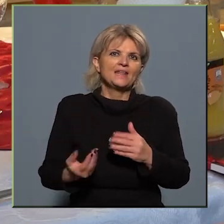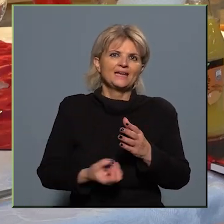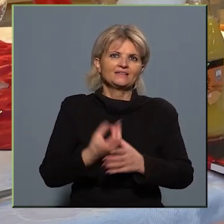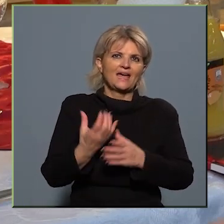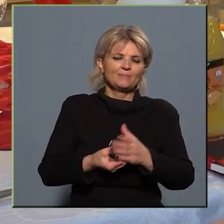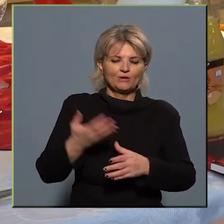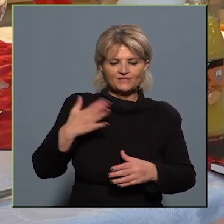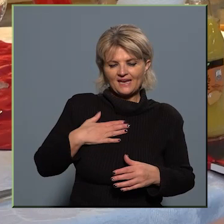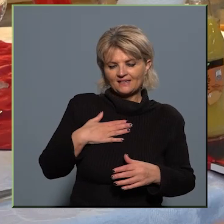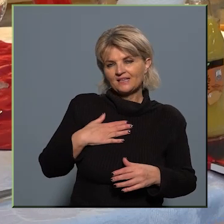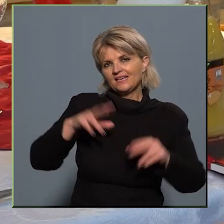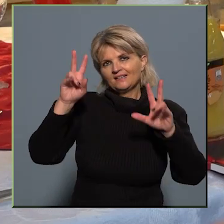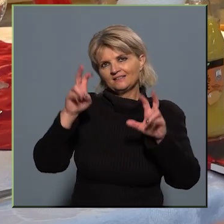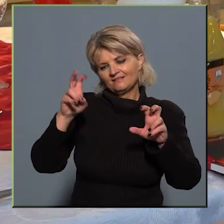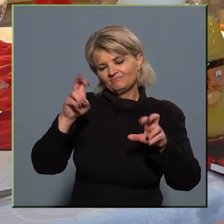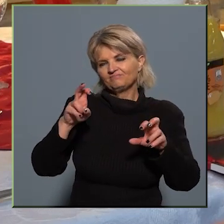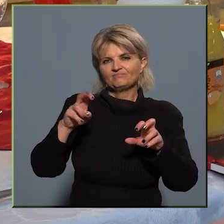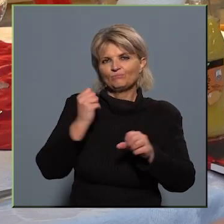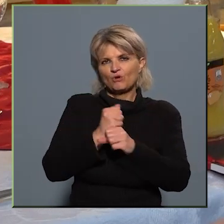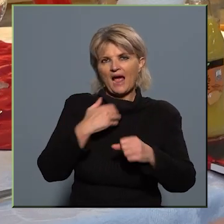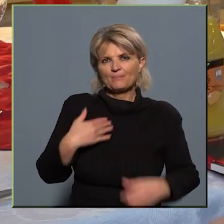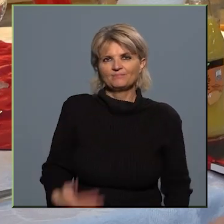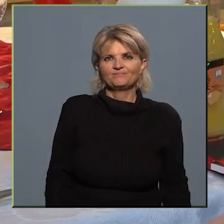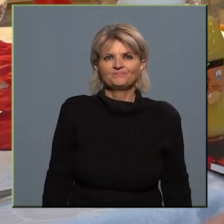én ilyen típusú vagy ilyen jellegű munkásságomnak.